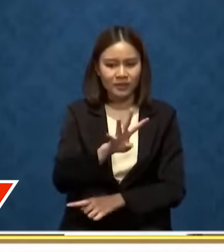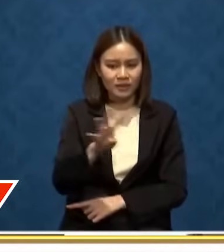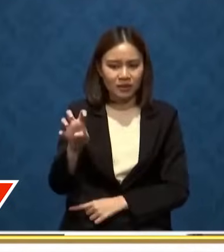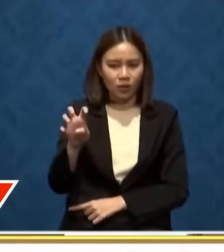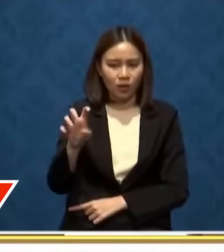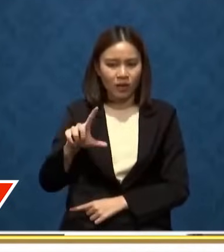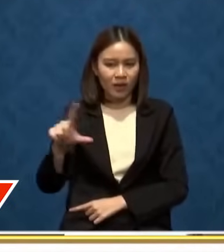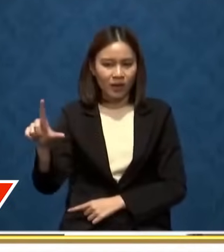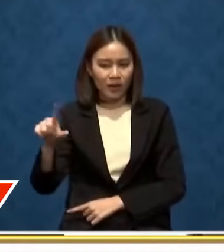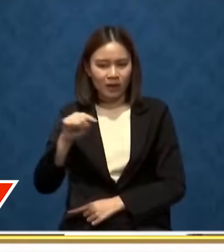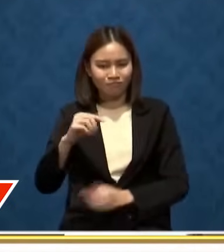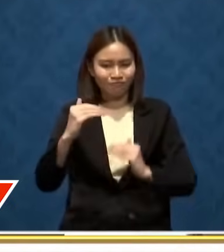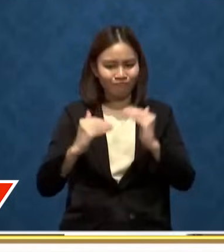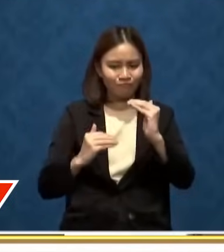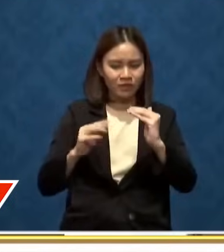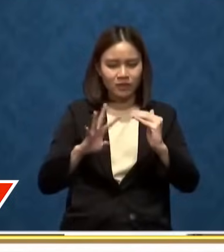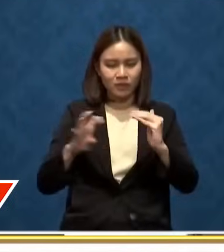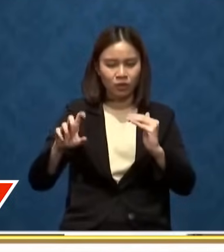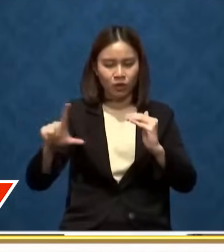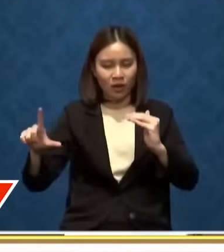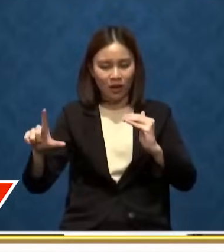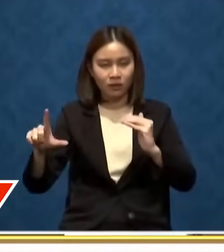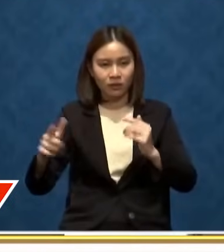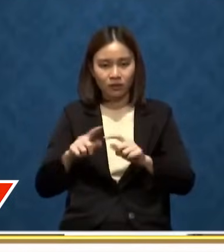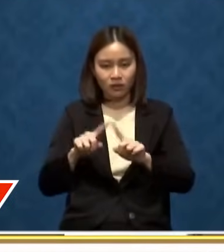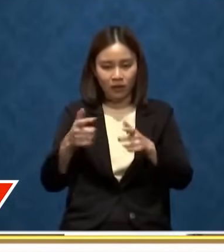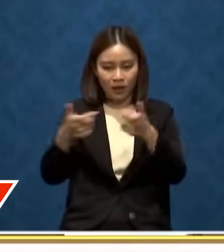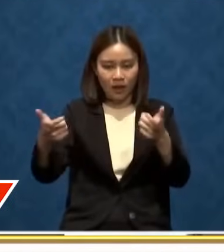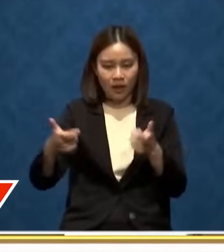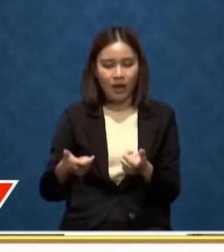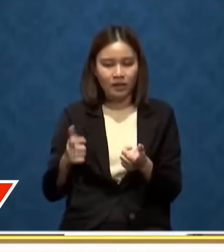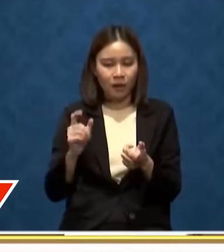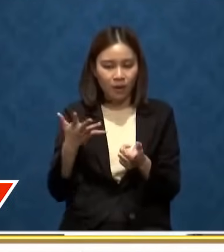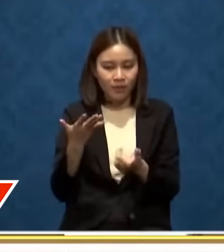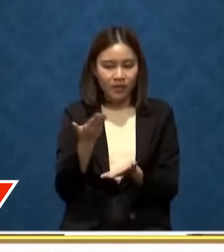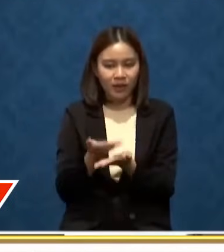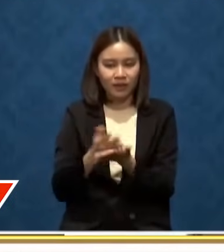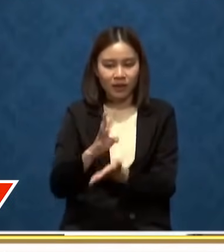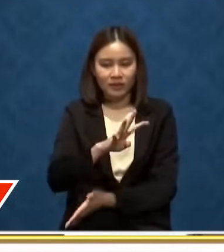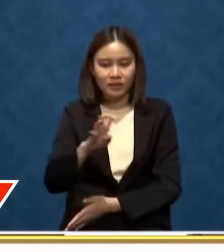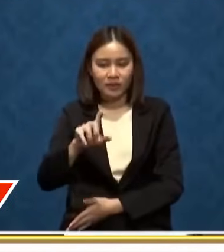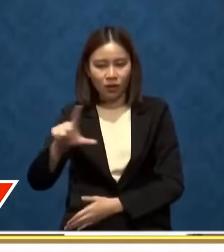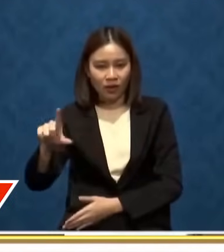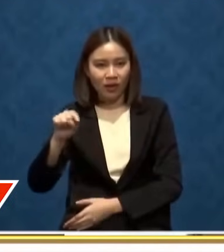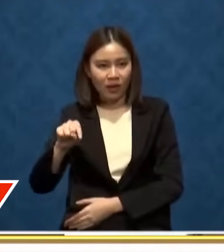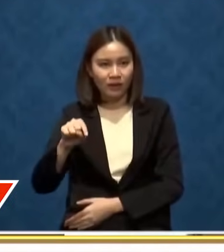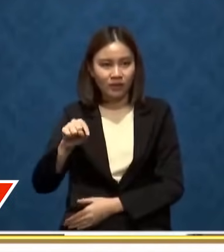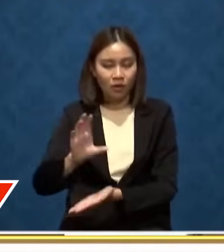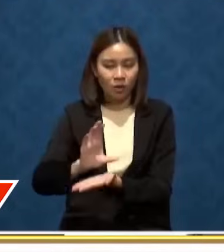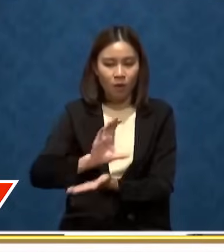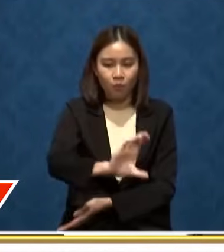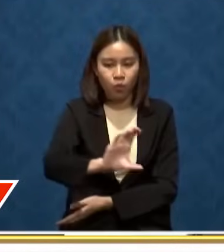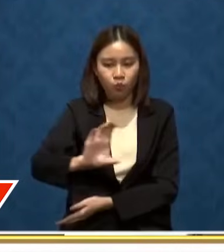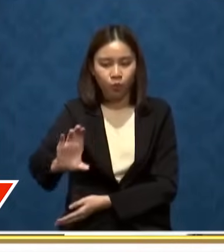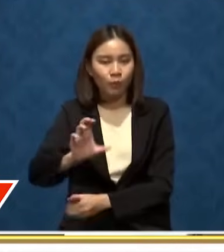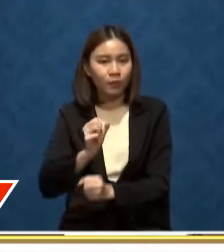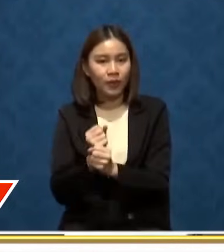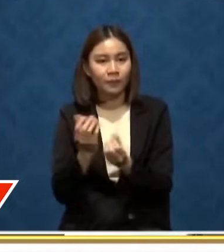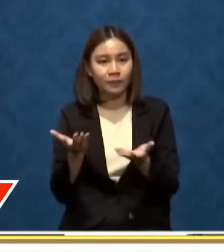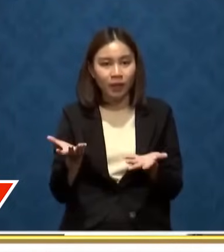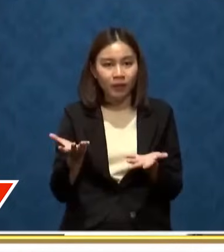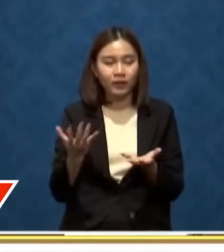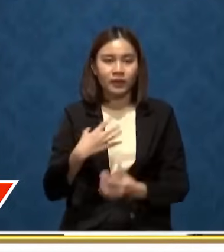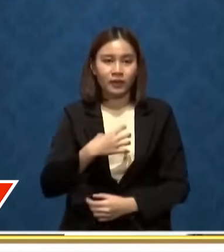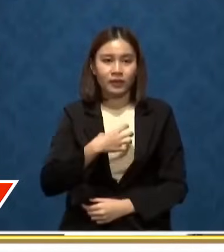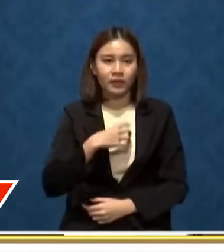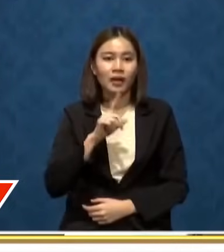กว่าล้านนะคะและไม่มีงานรายงานใดๆว่าท่านนำเงิน400กว่าล้านเนี่ยไปลงทุนหรือทำอะไรอยากจ